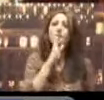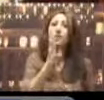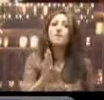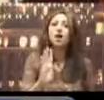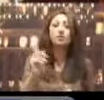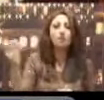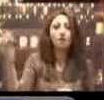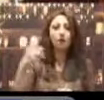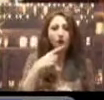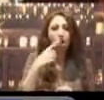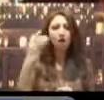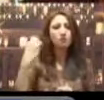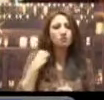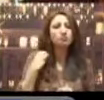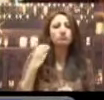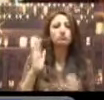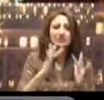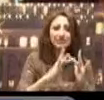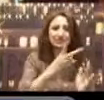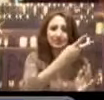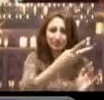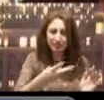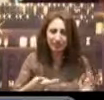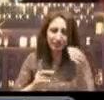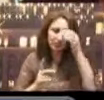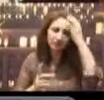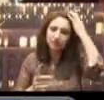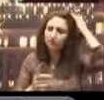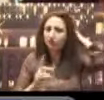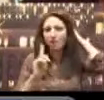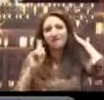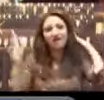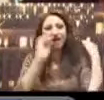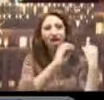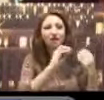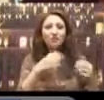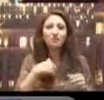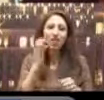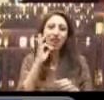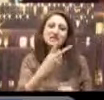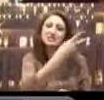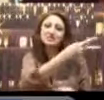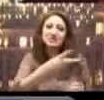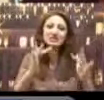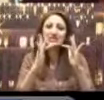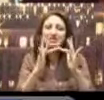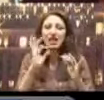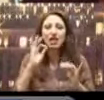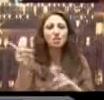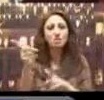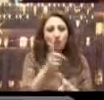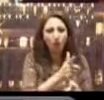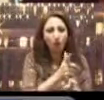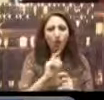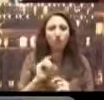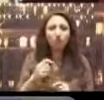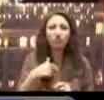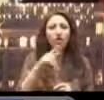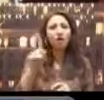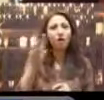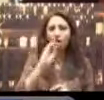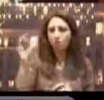انا اسف جدا يعني، انا انت مش تقدر تحددني بالطريقه دي في الحته دي، انا لازم اعمل مشاهد دي بالطريقه اللي انا اشوفها، وانا ما حدش قال لك ان انا بعمل كذا. قلت